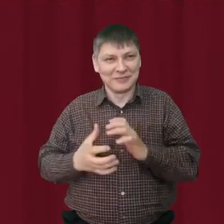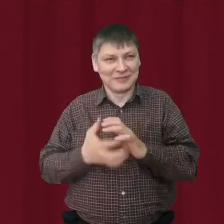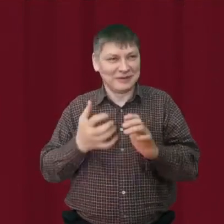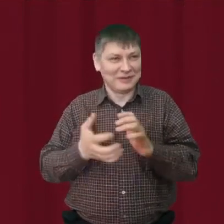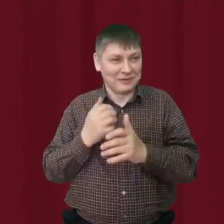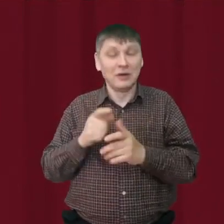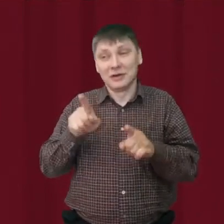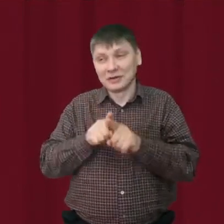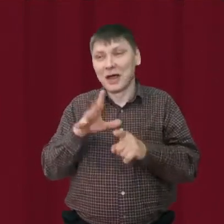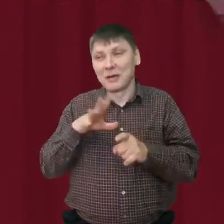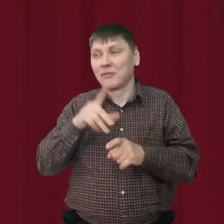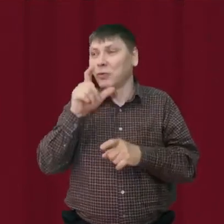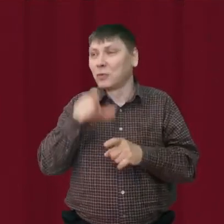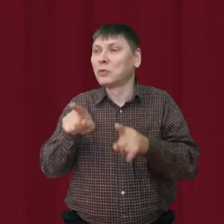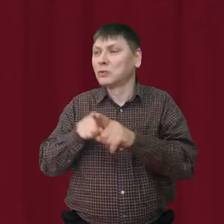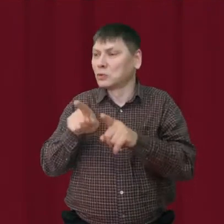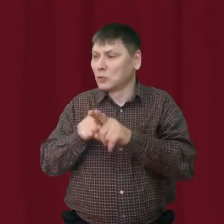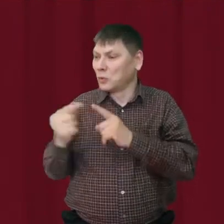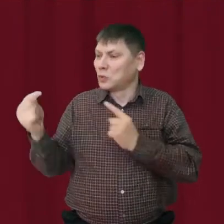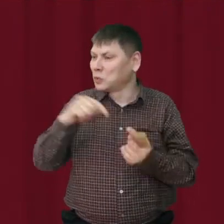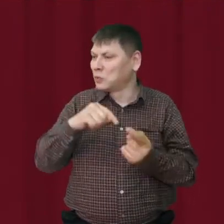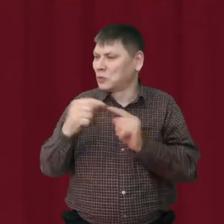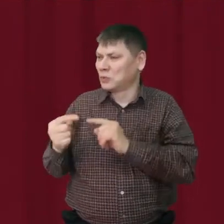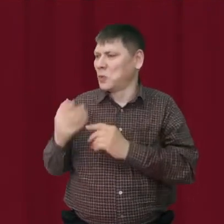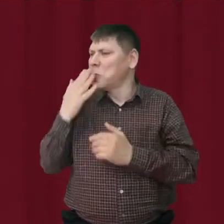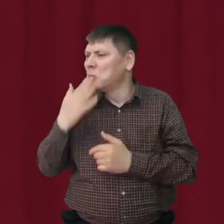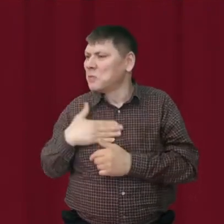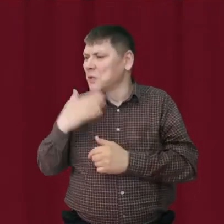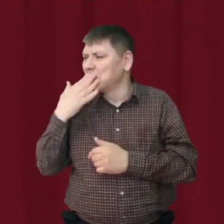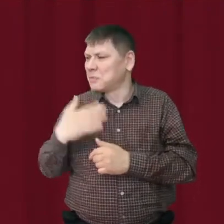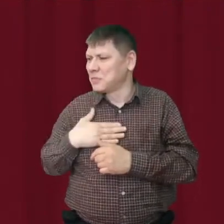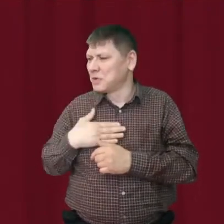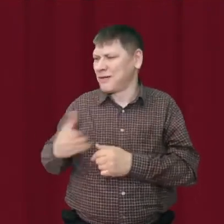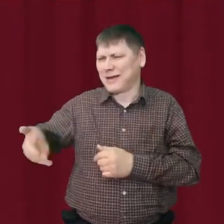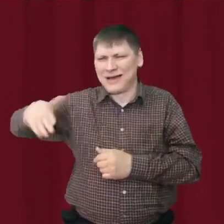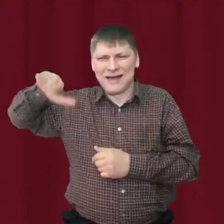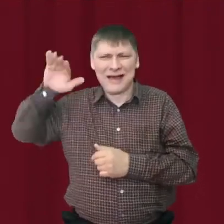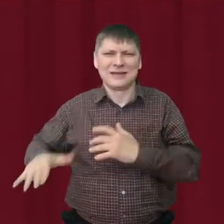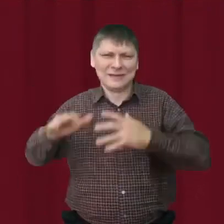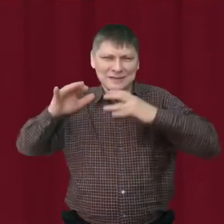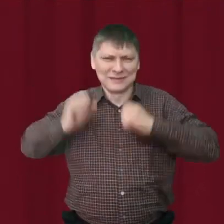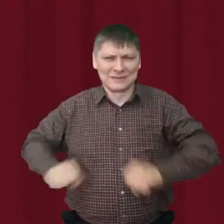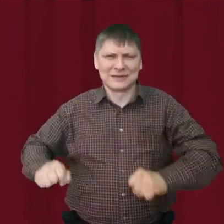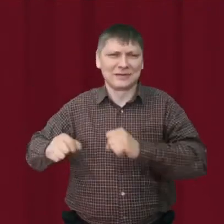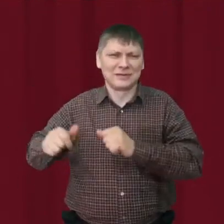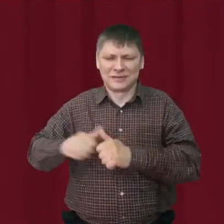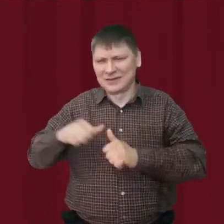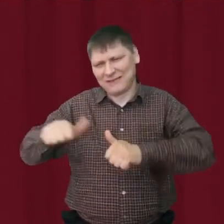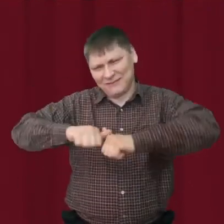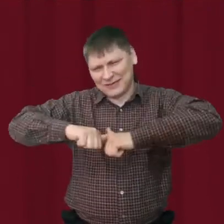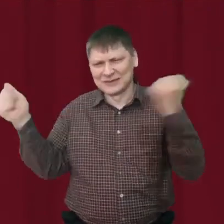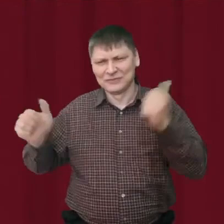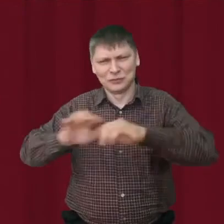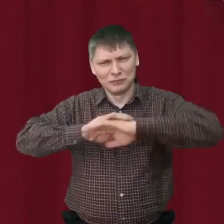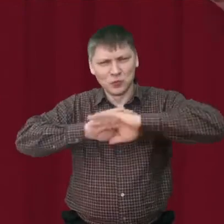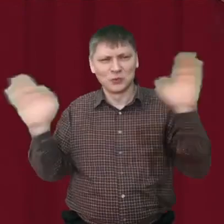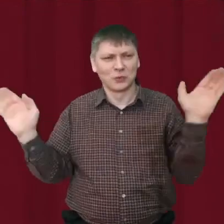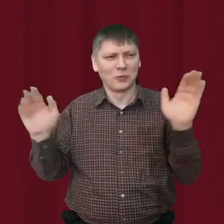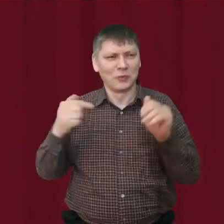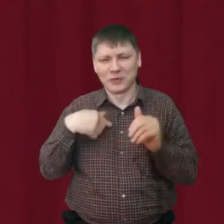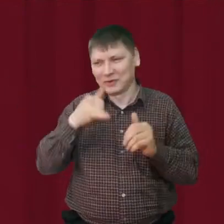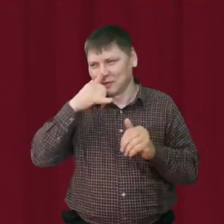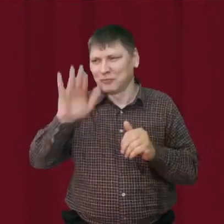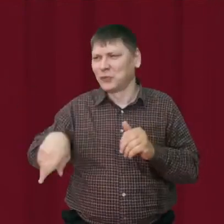люди вот так относятся по отношению к друг другу. Вроде бы любили, а потом, ай, все, и разрывают всяческие отношения, не